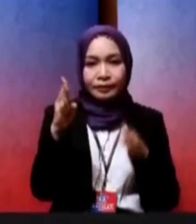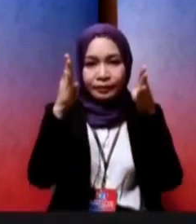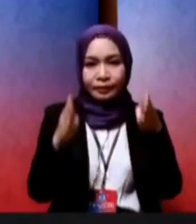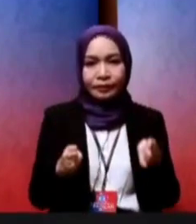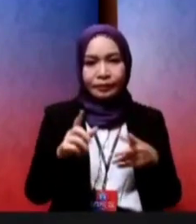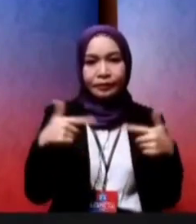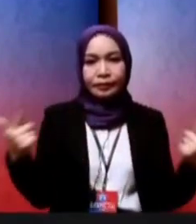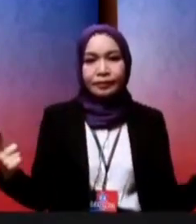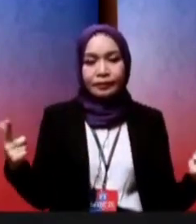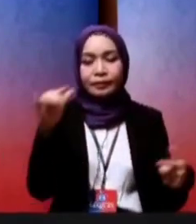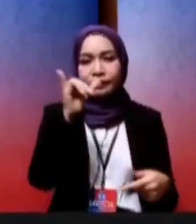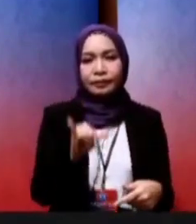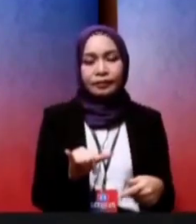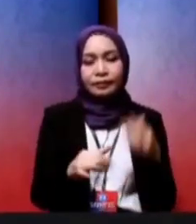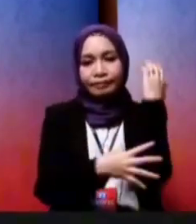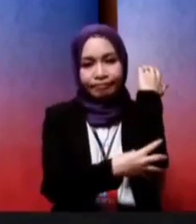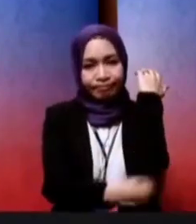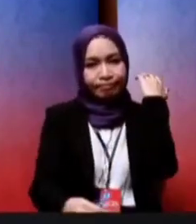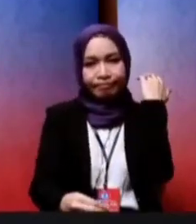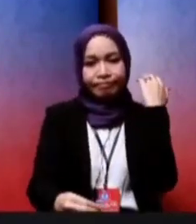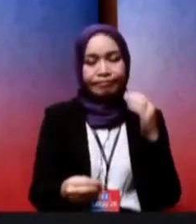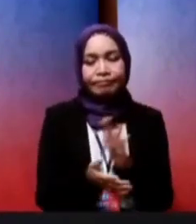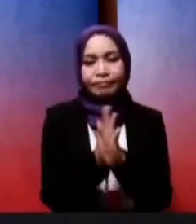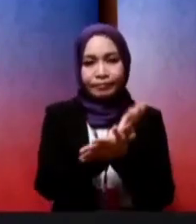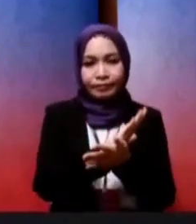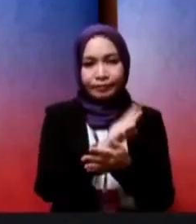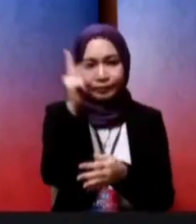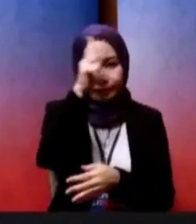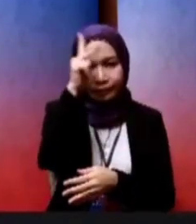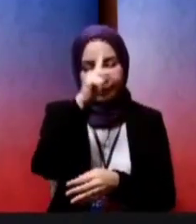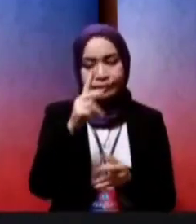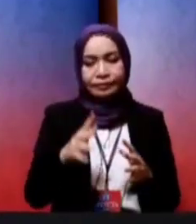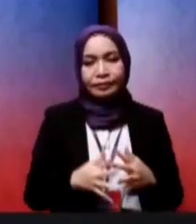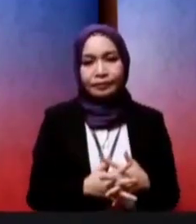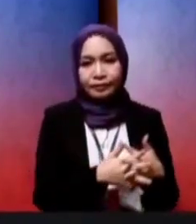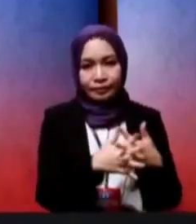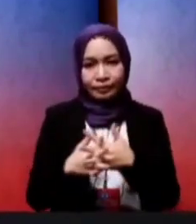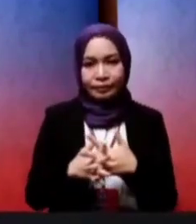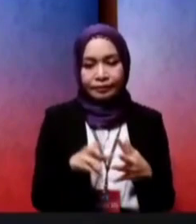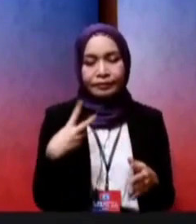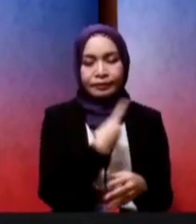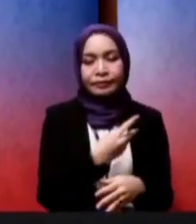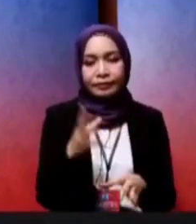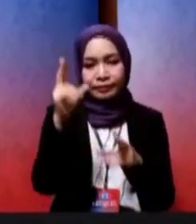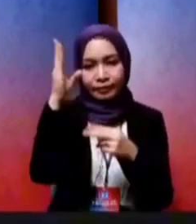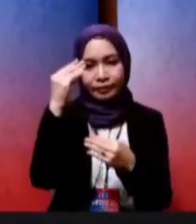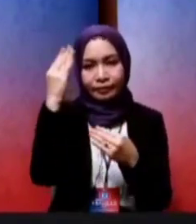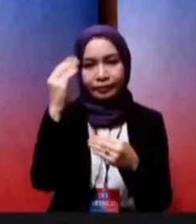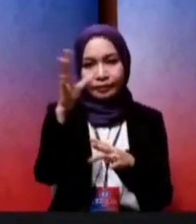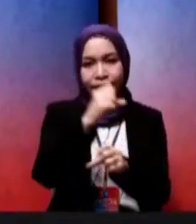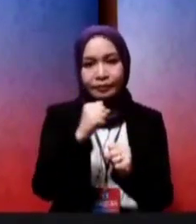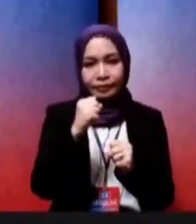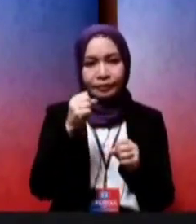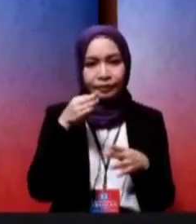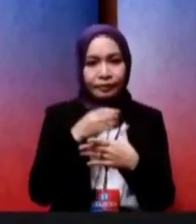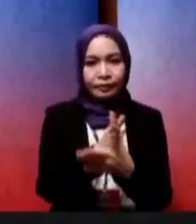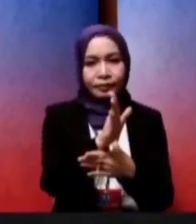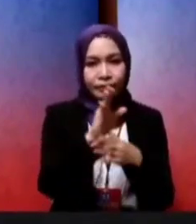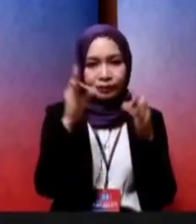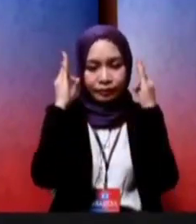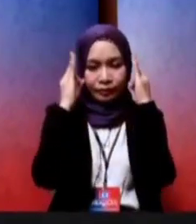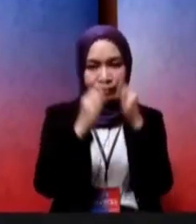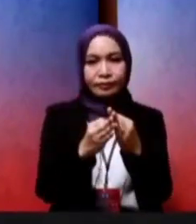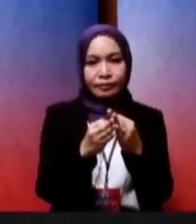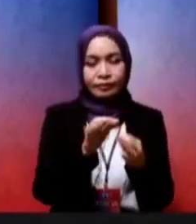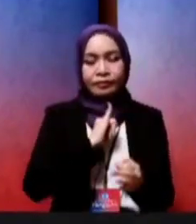kemiskinan maka kerajaan perpaduan insya-allah kita harapkan dapat terus fokus saya dengar maklum balas ya isu